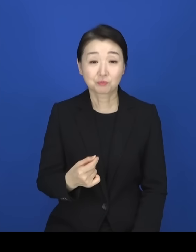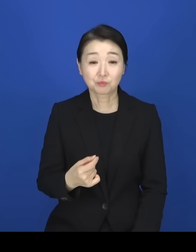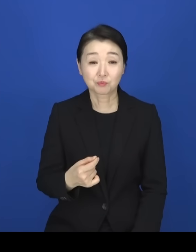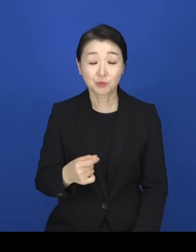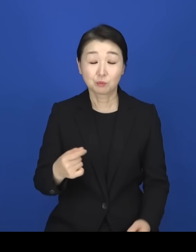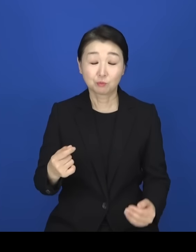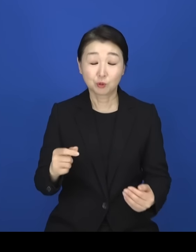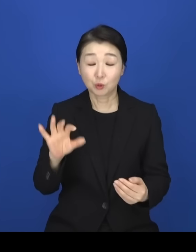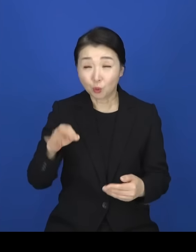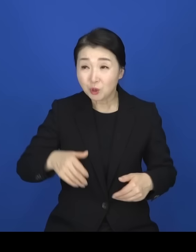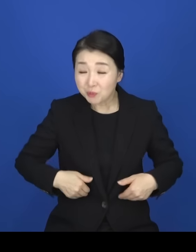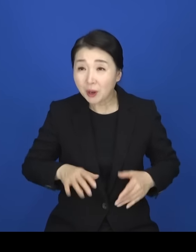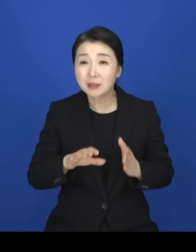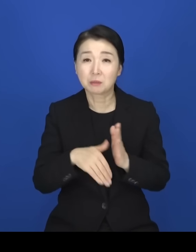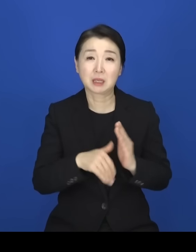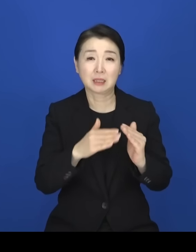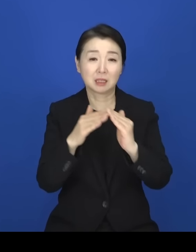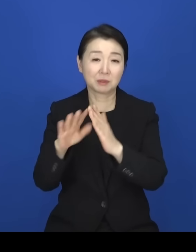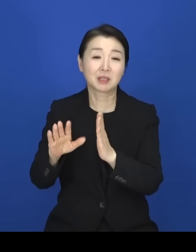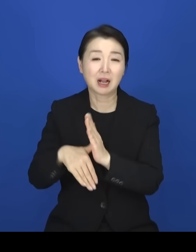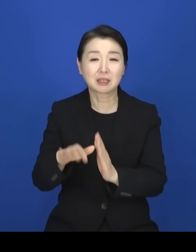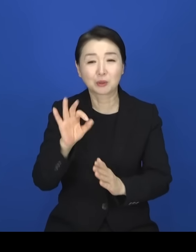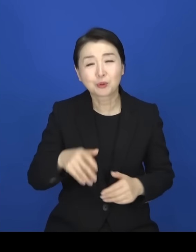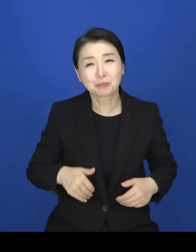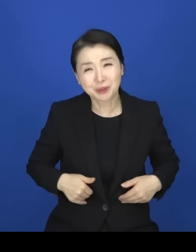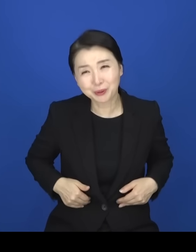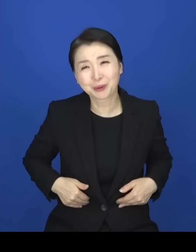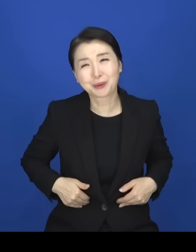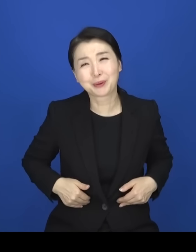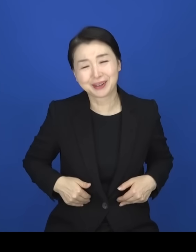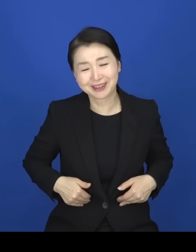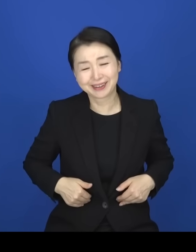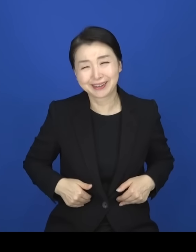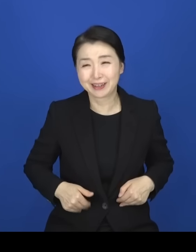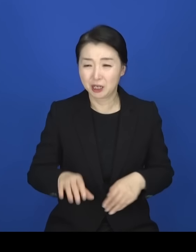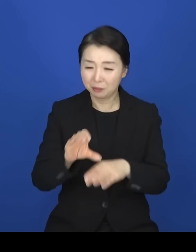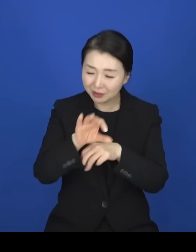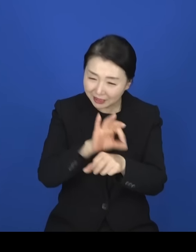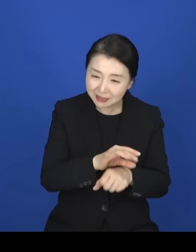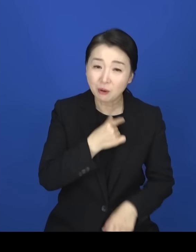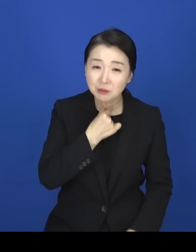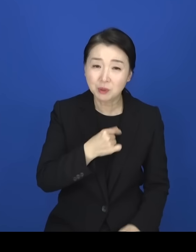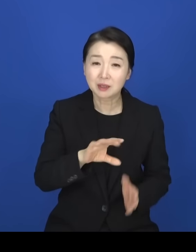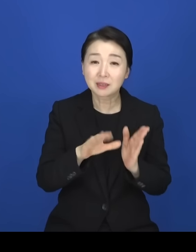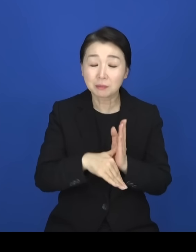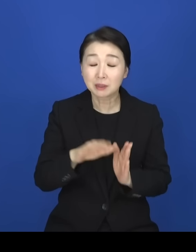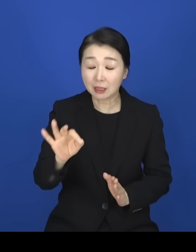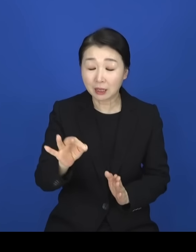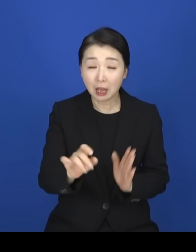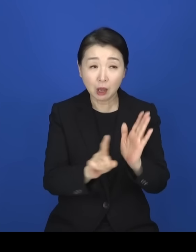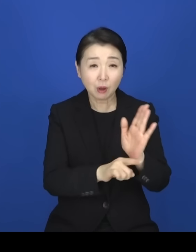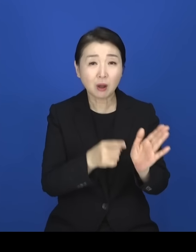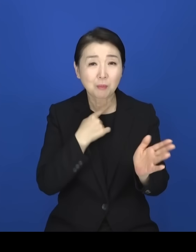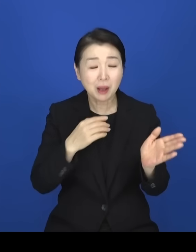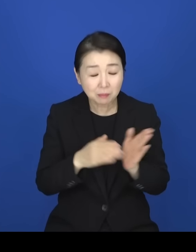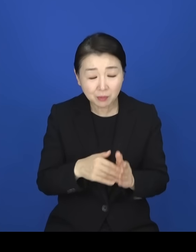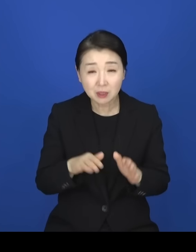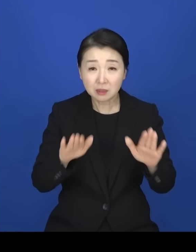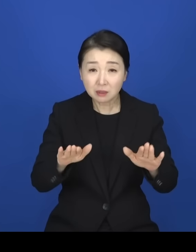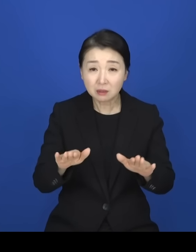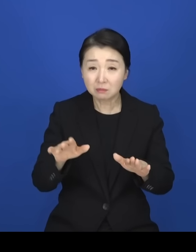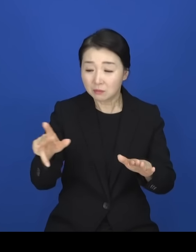있을 때마다 어디 뭐 집을 이사할 때, 돈이 필요할 때. 뭐 차를 사는데 그때 내가 그것만 있었으면은 그럴 수 있지. 지금